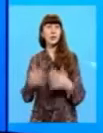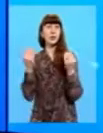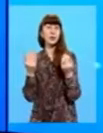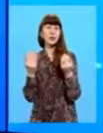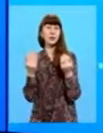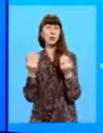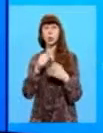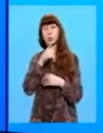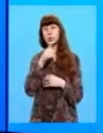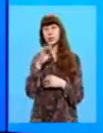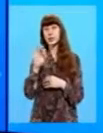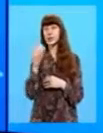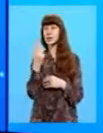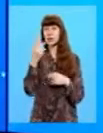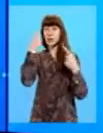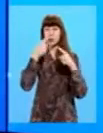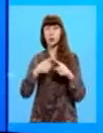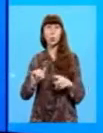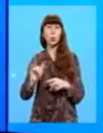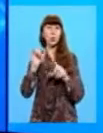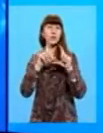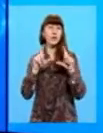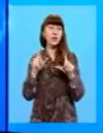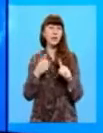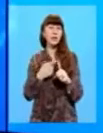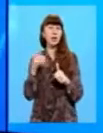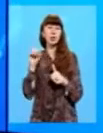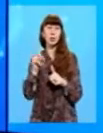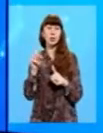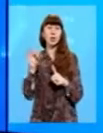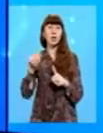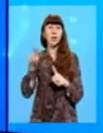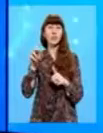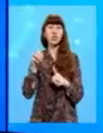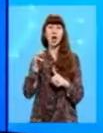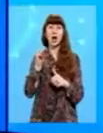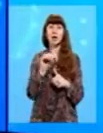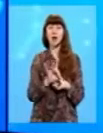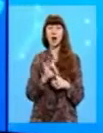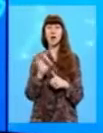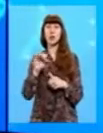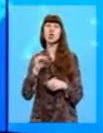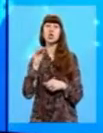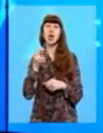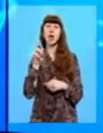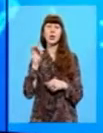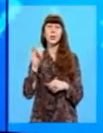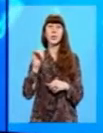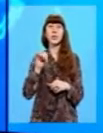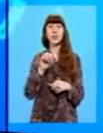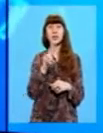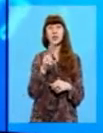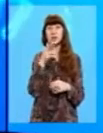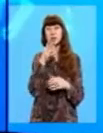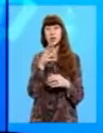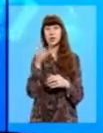Сегодня в стенах Кустанайского социально-технического университета имени академика Зулхарне Алдамжара Жалыбин Сергей Михайлович представил публике